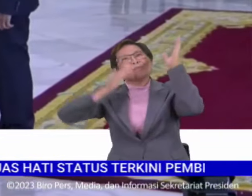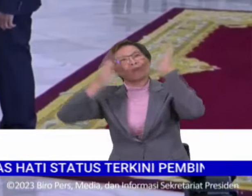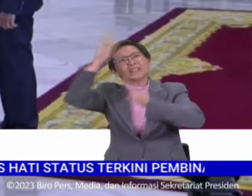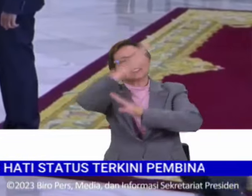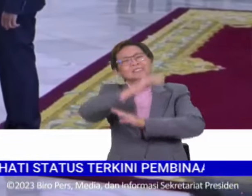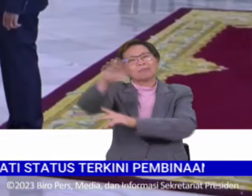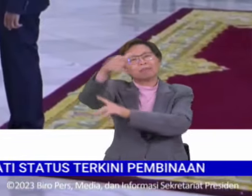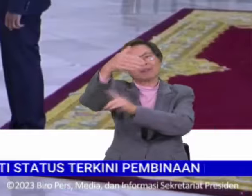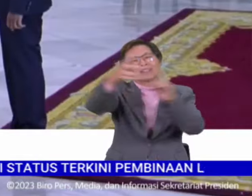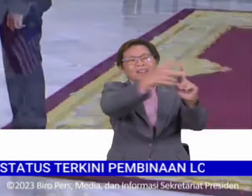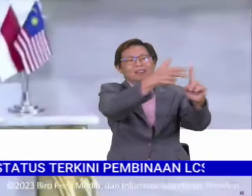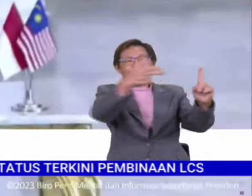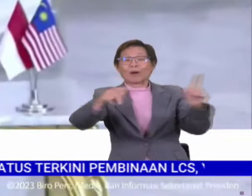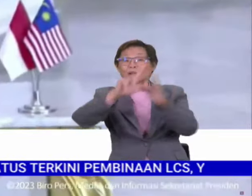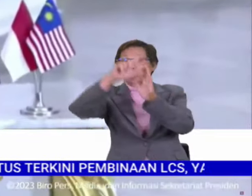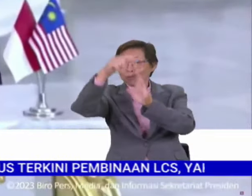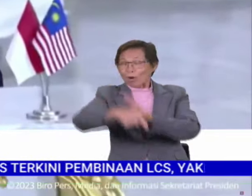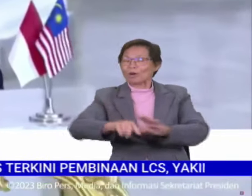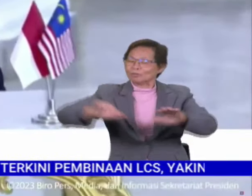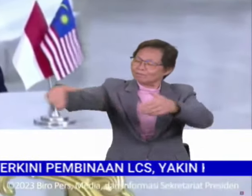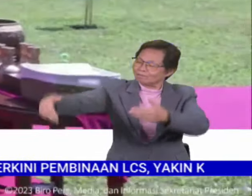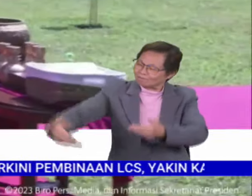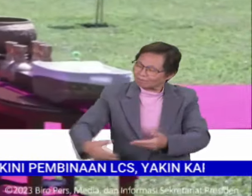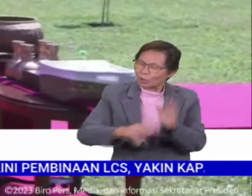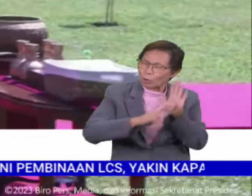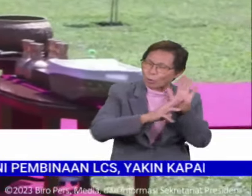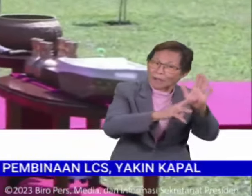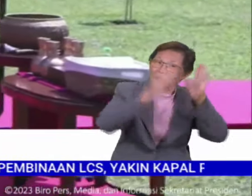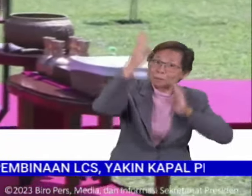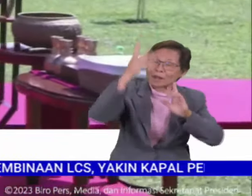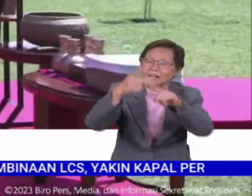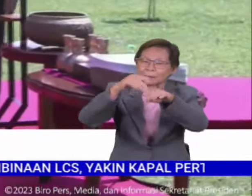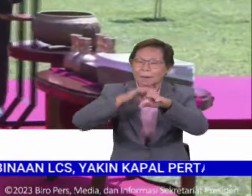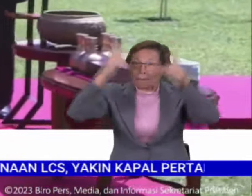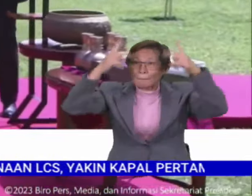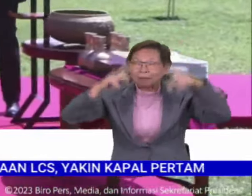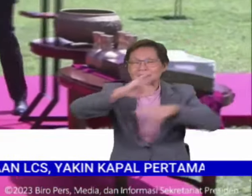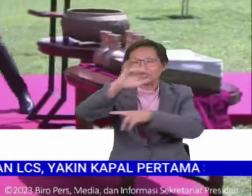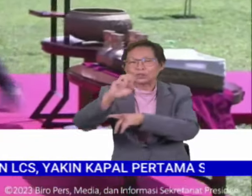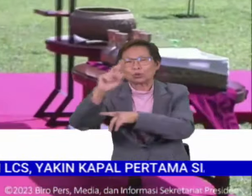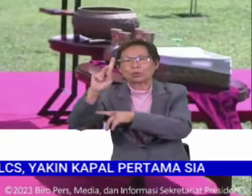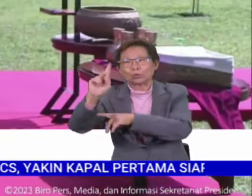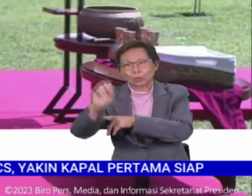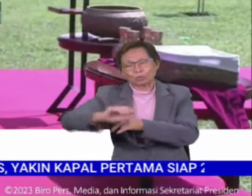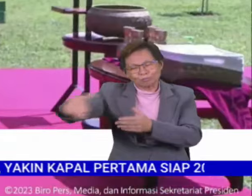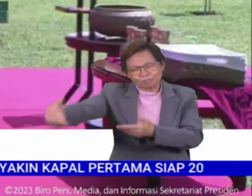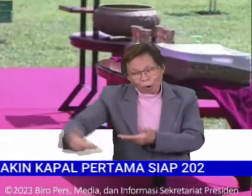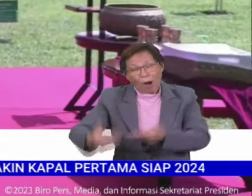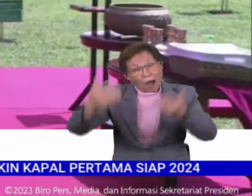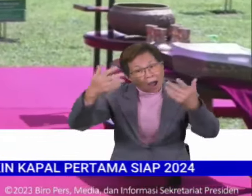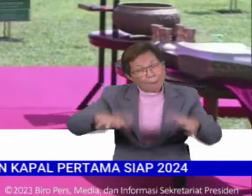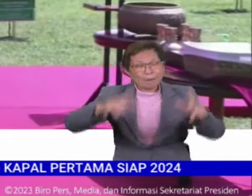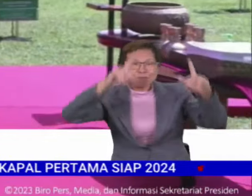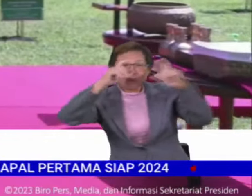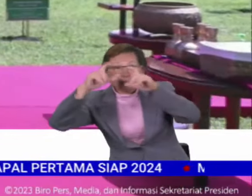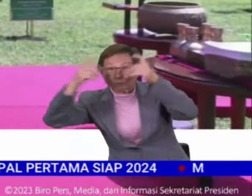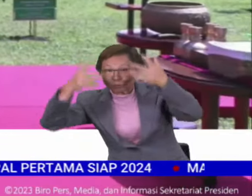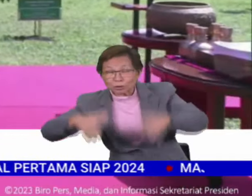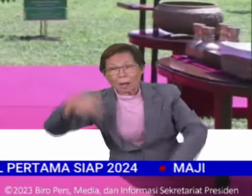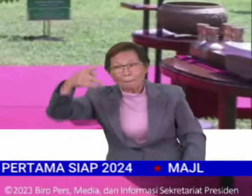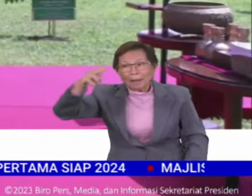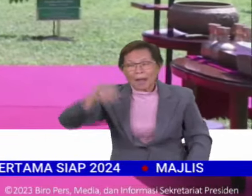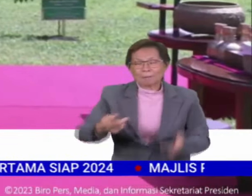dan Indonesia. Kemudiannya memperkenalkan delegasi Malaysia kepada Presiden Jokowi. Selepas sesi bergambar, Perdana